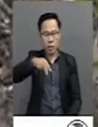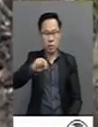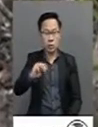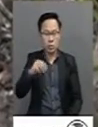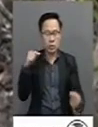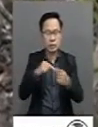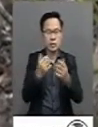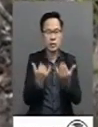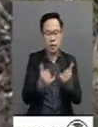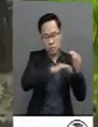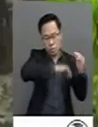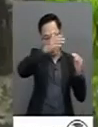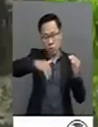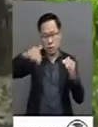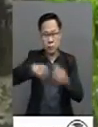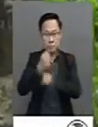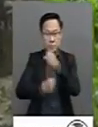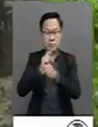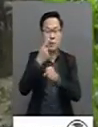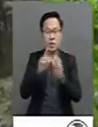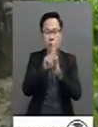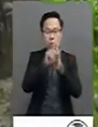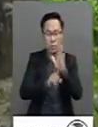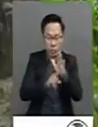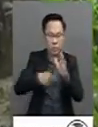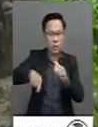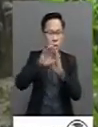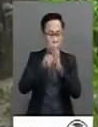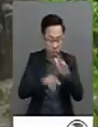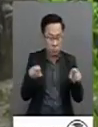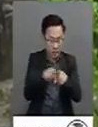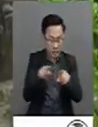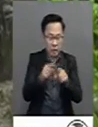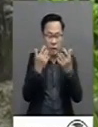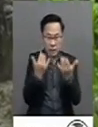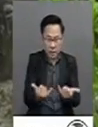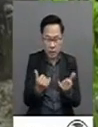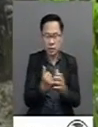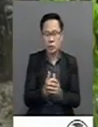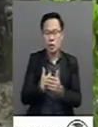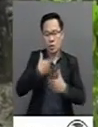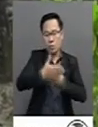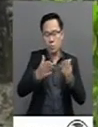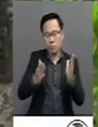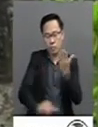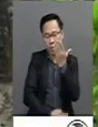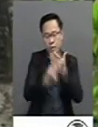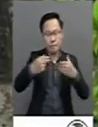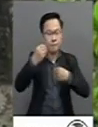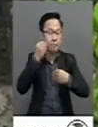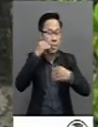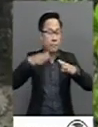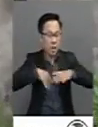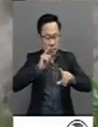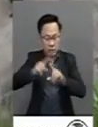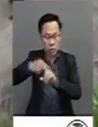นช่วงที่เทศกาลปีใหม่พอดีห้องพักที่อยู่บริเวณนั้นก็ถูกจับจองไปแล้วกว่า 80% ค่ะโดยเฉพาะในพื้นที่อุทยานแห่งชาติคล